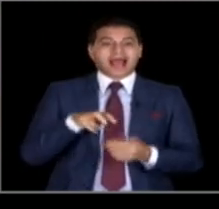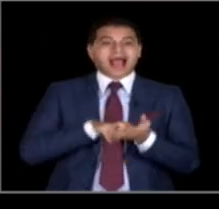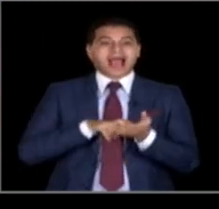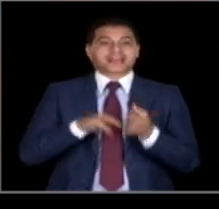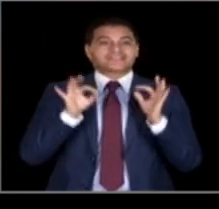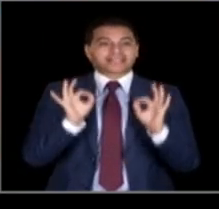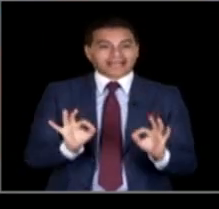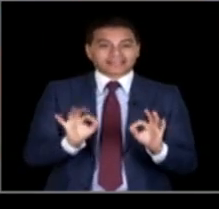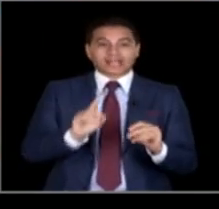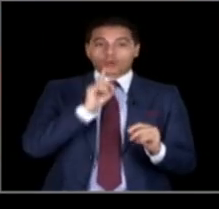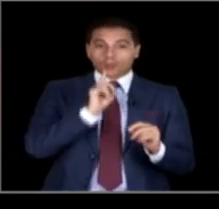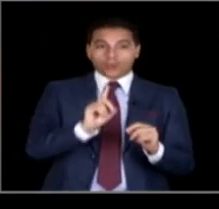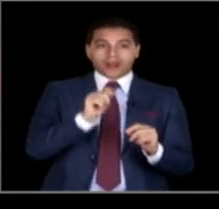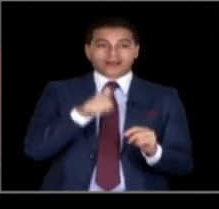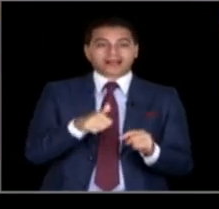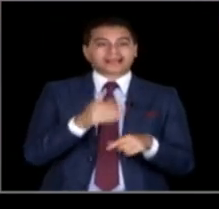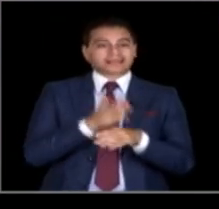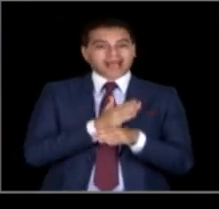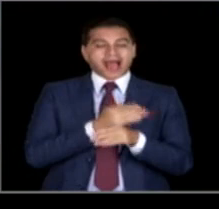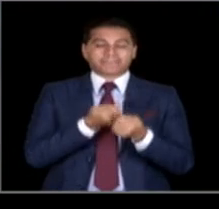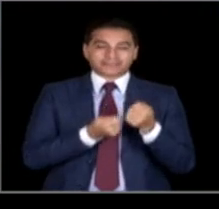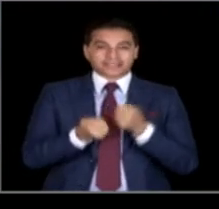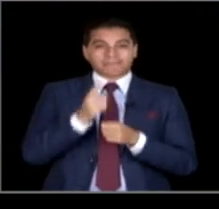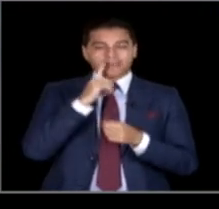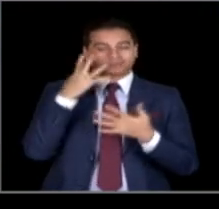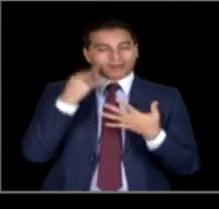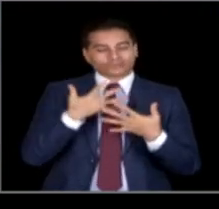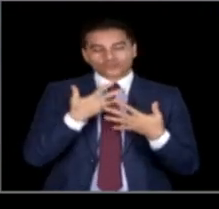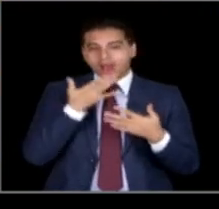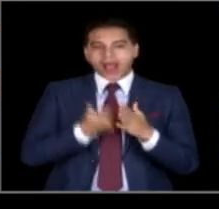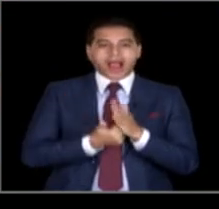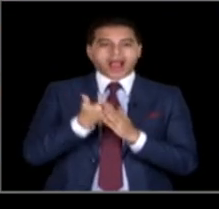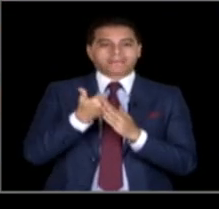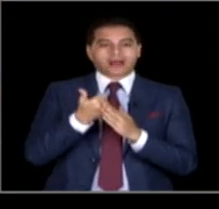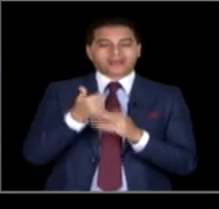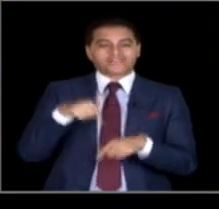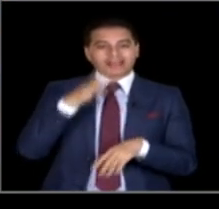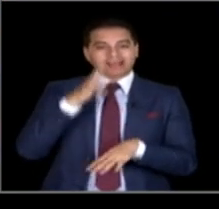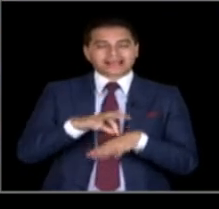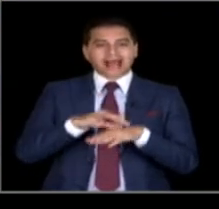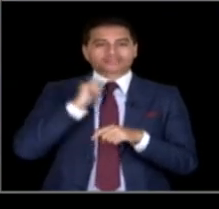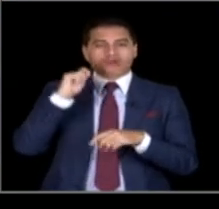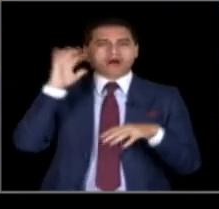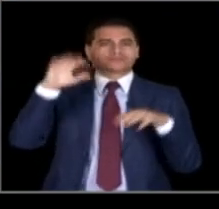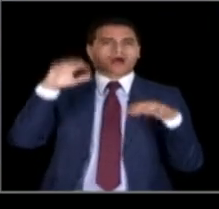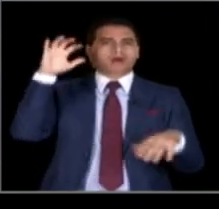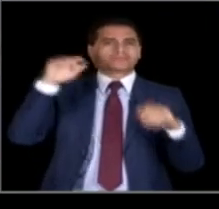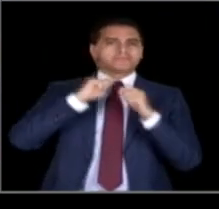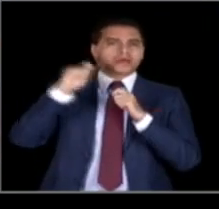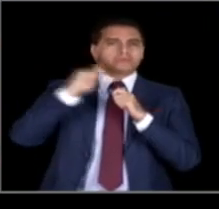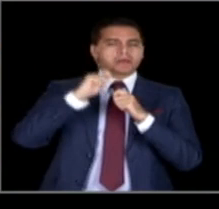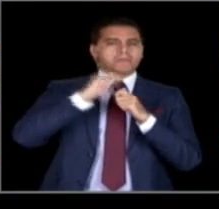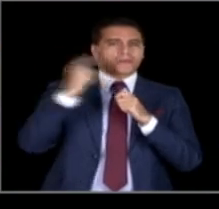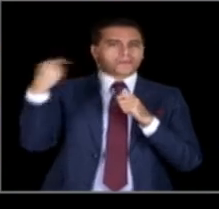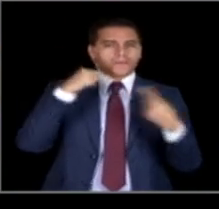منها جداً، ولكن كانت متعبة وفي نفس الوقت كانت أجمل ما يكون. في ناس جايين من محافظات بعيدة